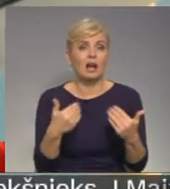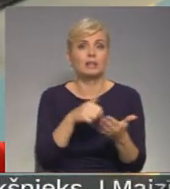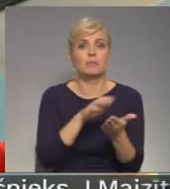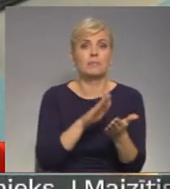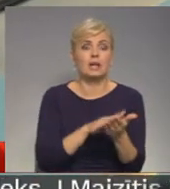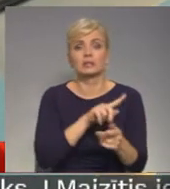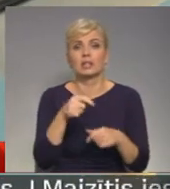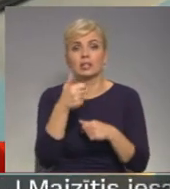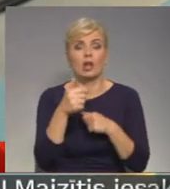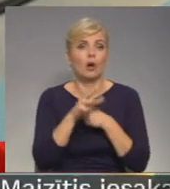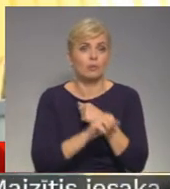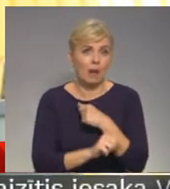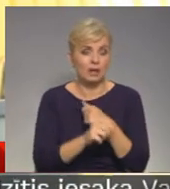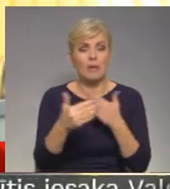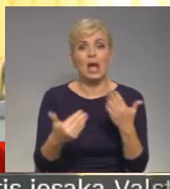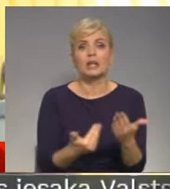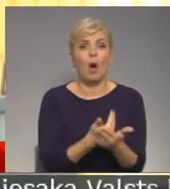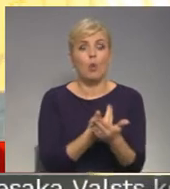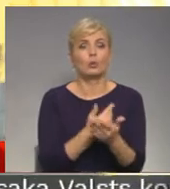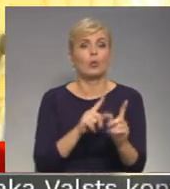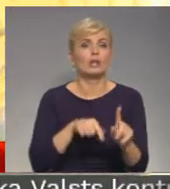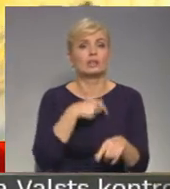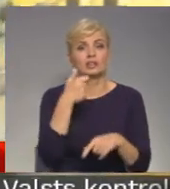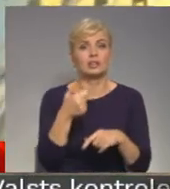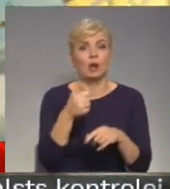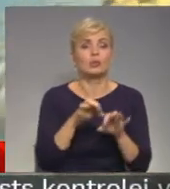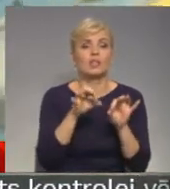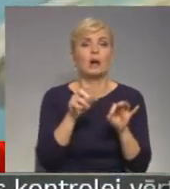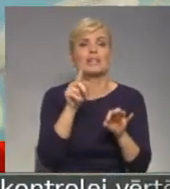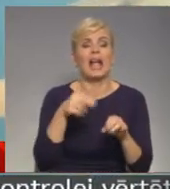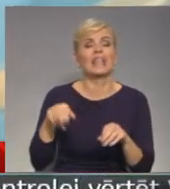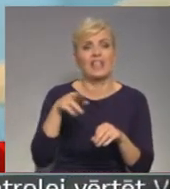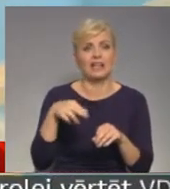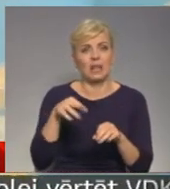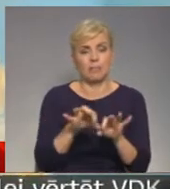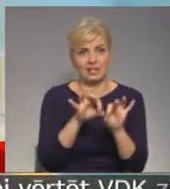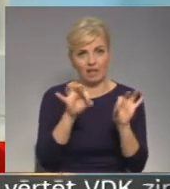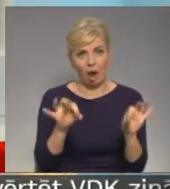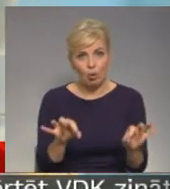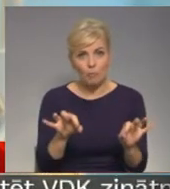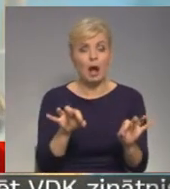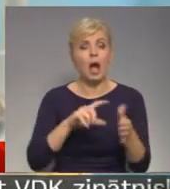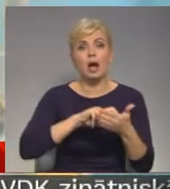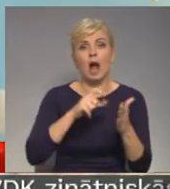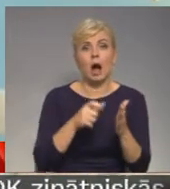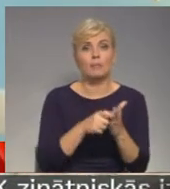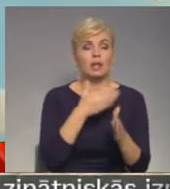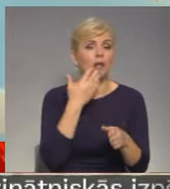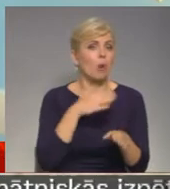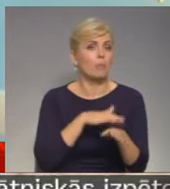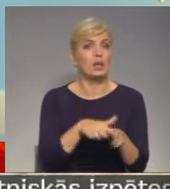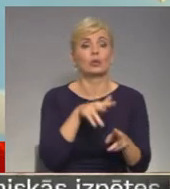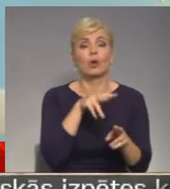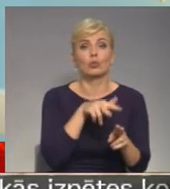beigām ir pilns. Jaunu pierakstu mēs uz nākošo gadu sāksim veidot decembra sākumā. Kabinetam nav pilna